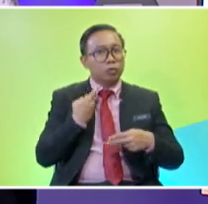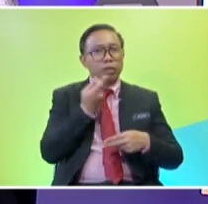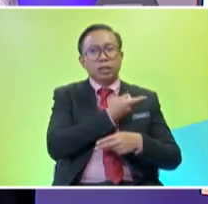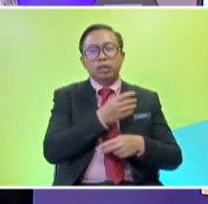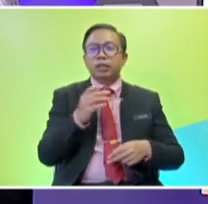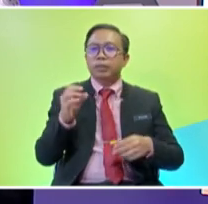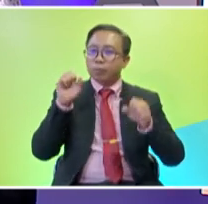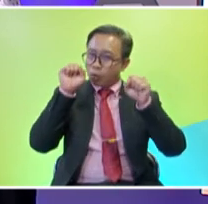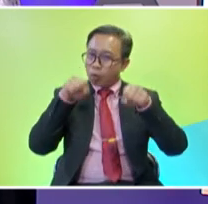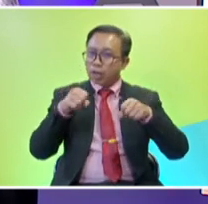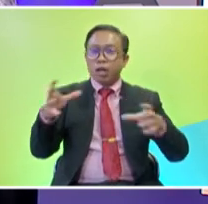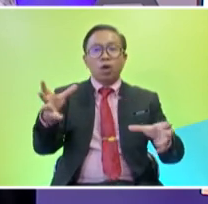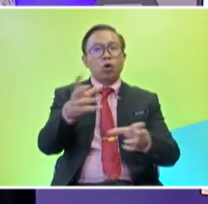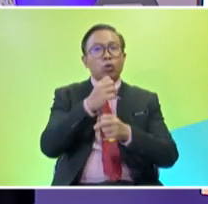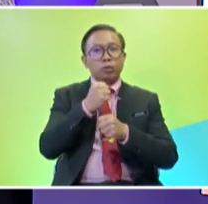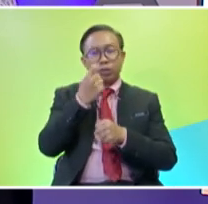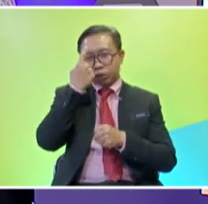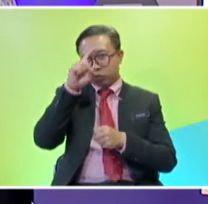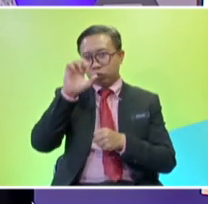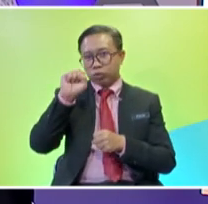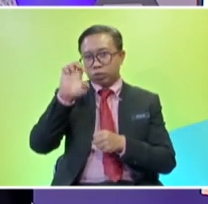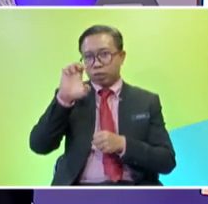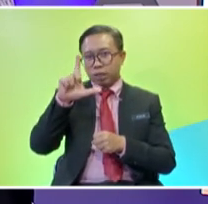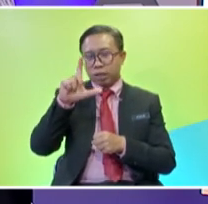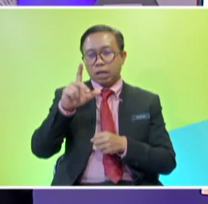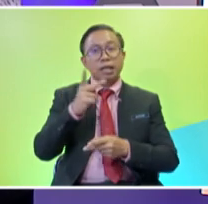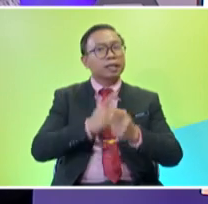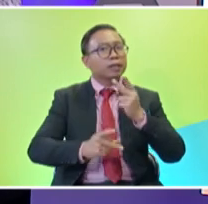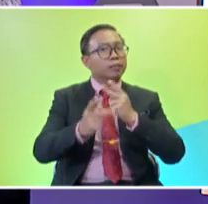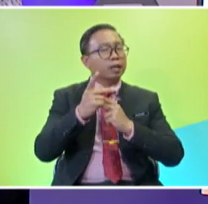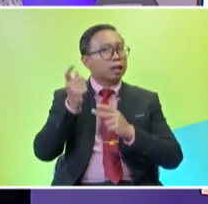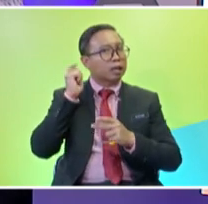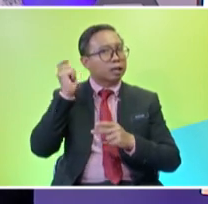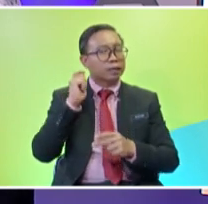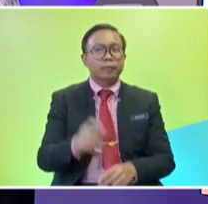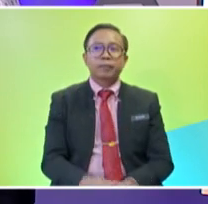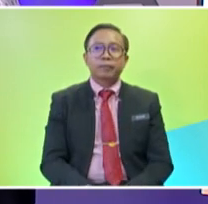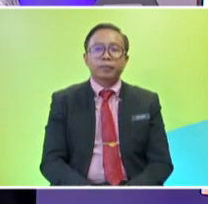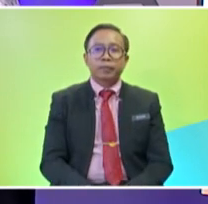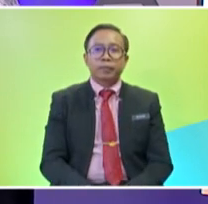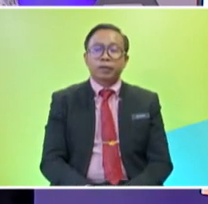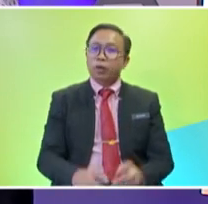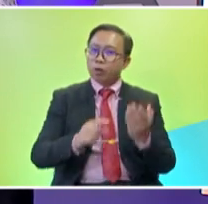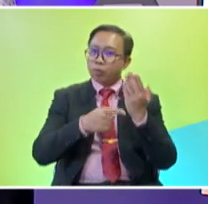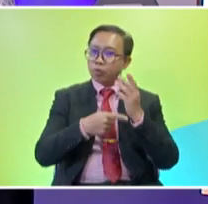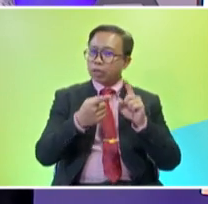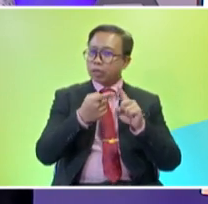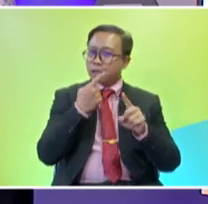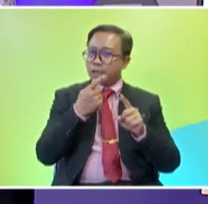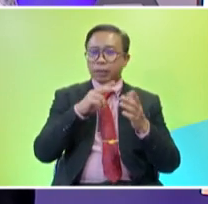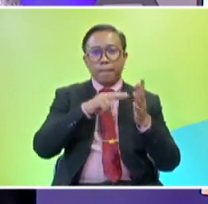boleh rumuskan kembali untuk sel kimia kita yang kita belajar hari ini daripada